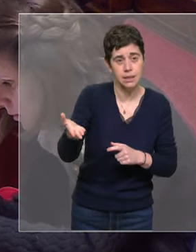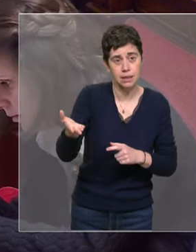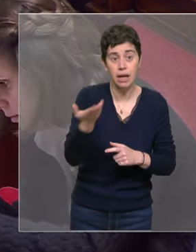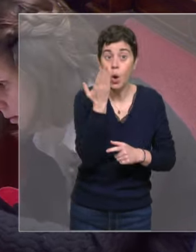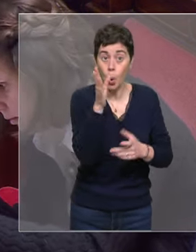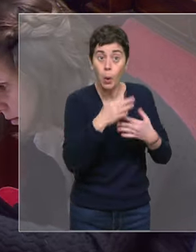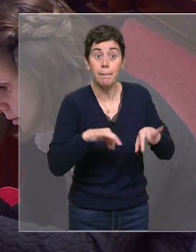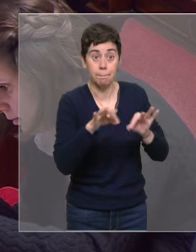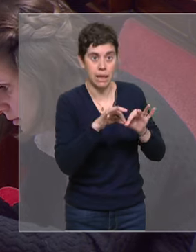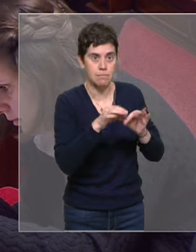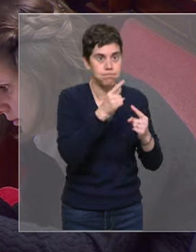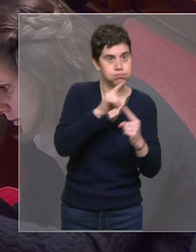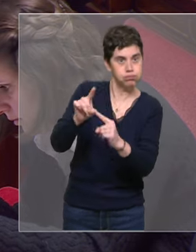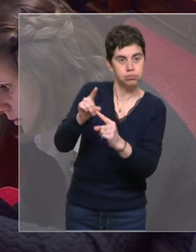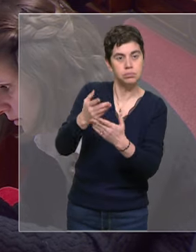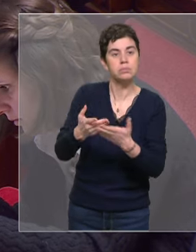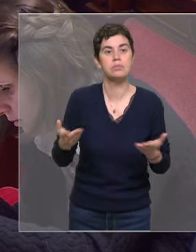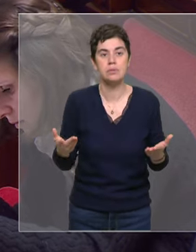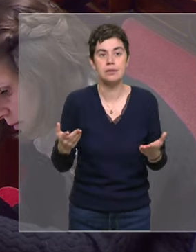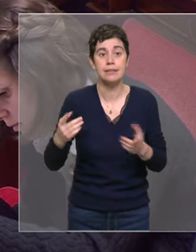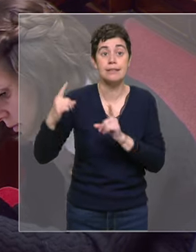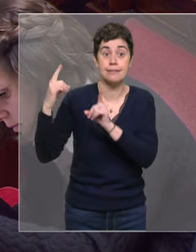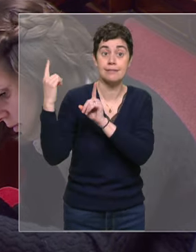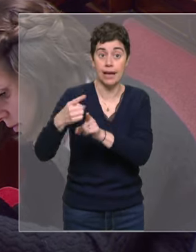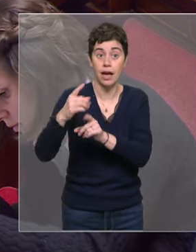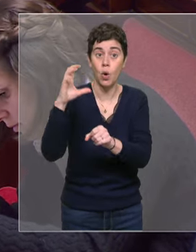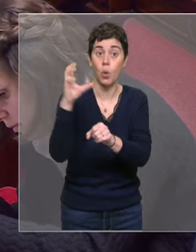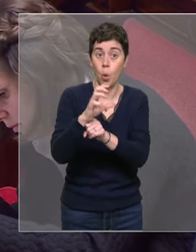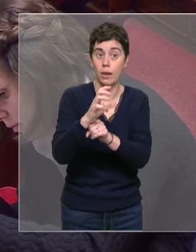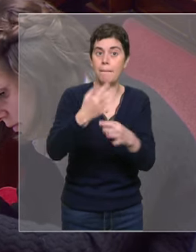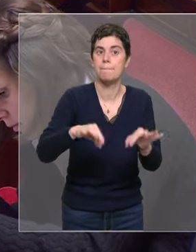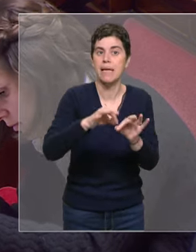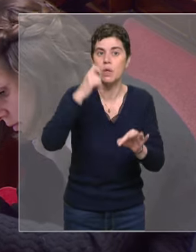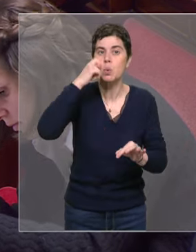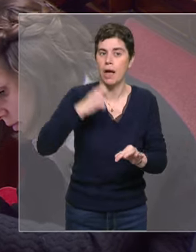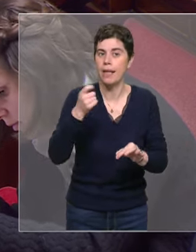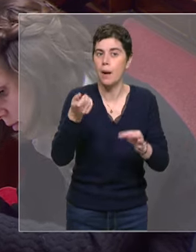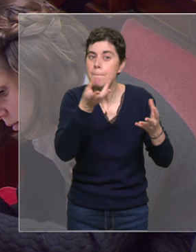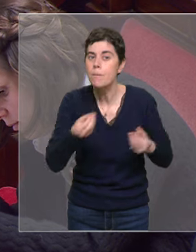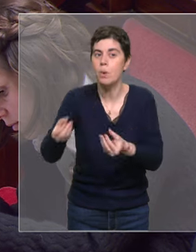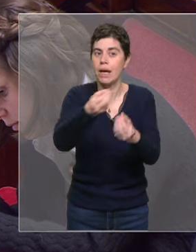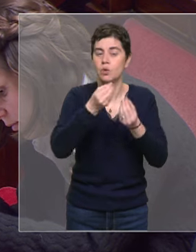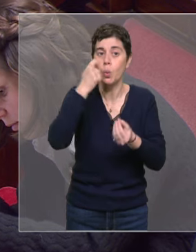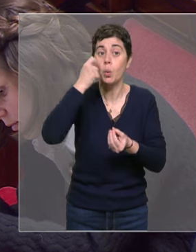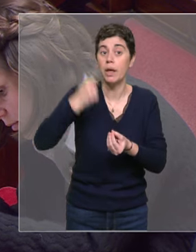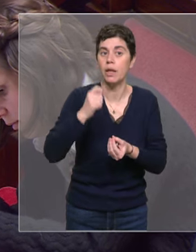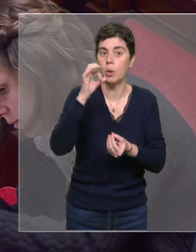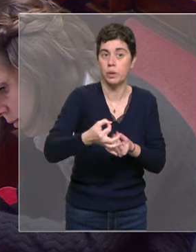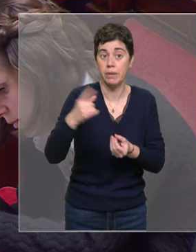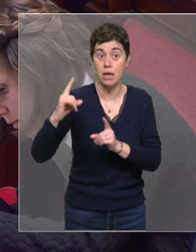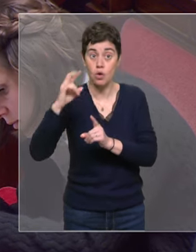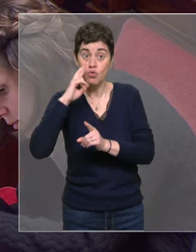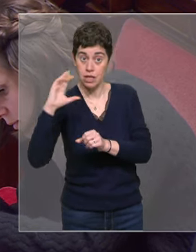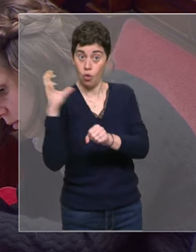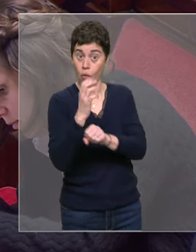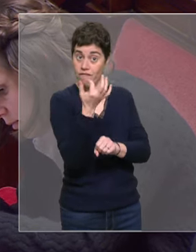nations. Cette guerre frappe durement l'Ukraine et les Ukrainiens. Mais la Russie a aussi choisi de s'en prendre à la France et les